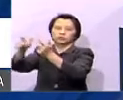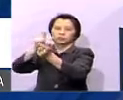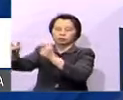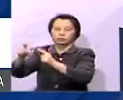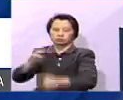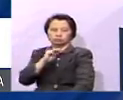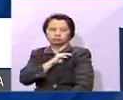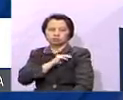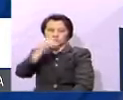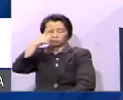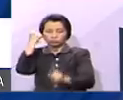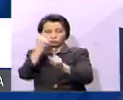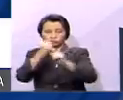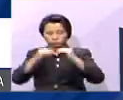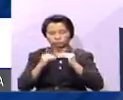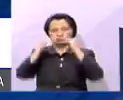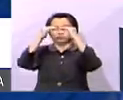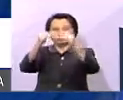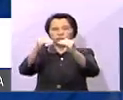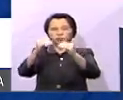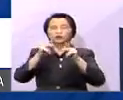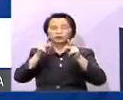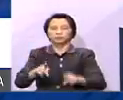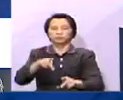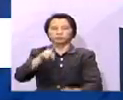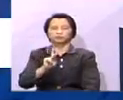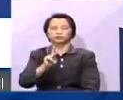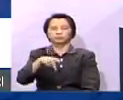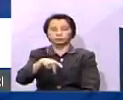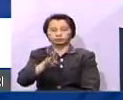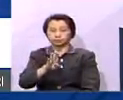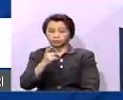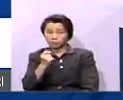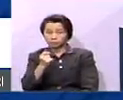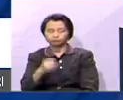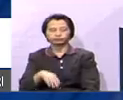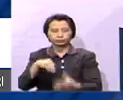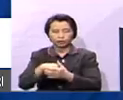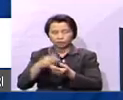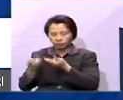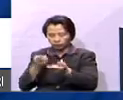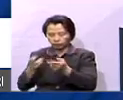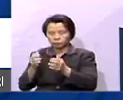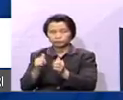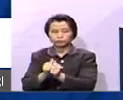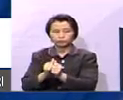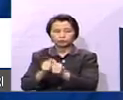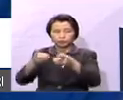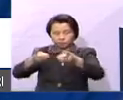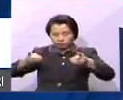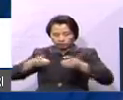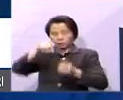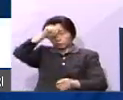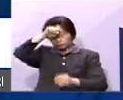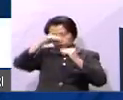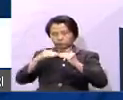jemaah menteri bagi tujuan naik taraf pihak berkuasa tempatan dan dalam dalam urusan yang berkaitan dengan Majlis daerah segamat dia